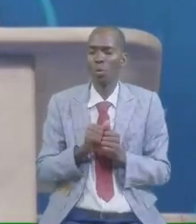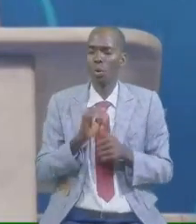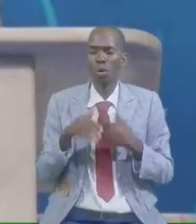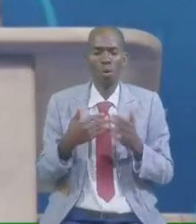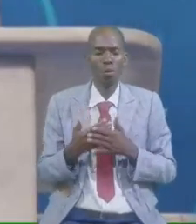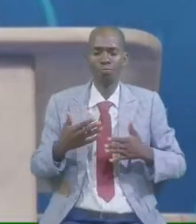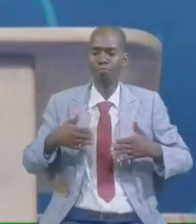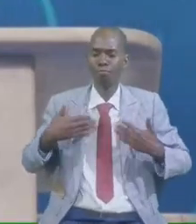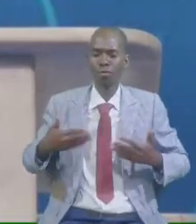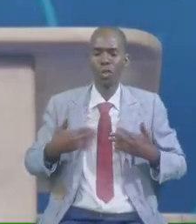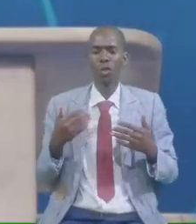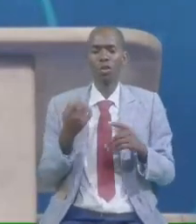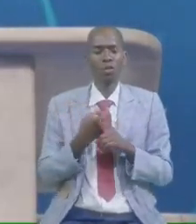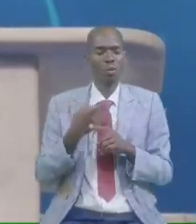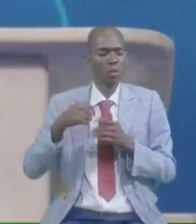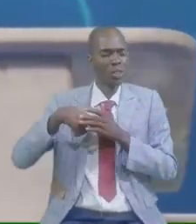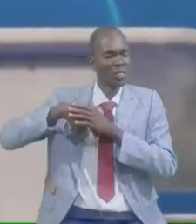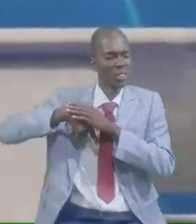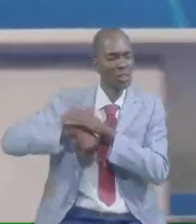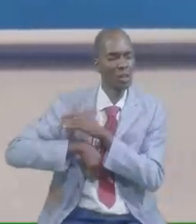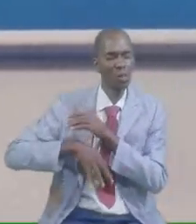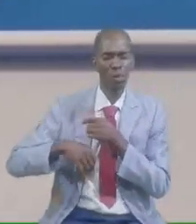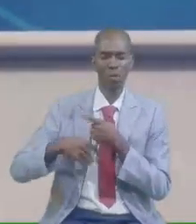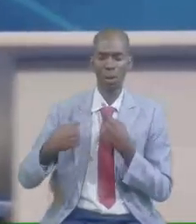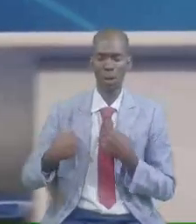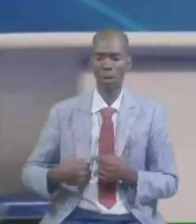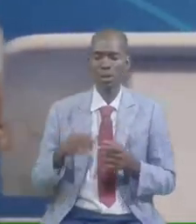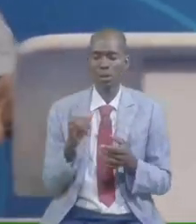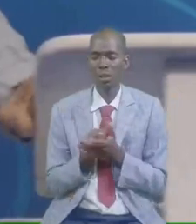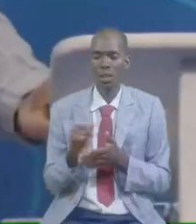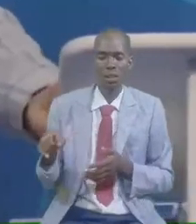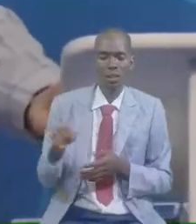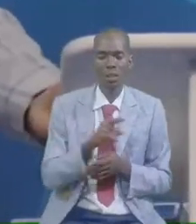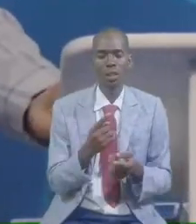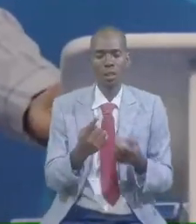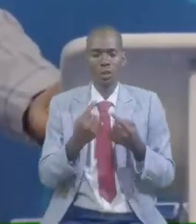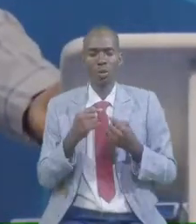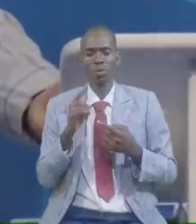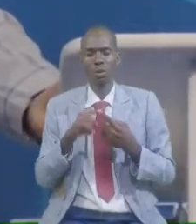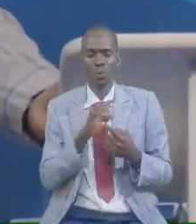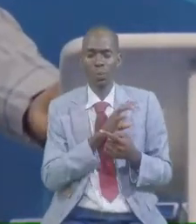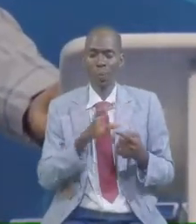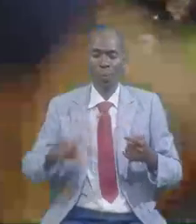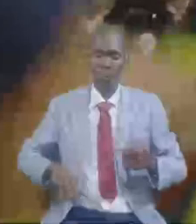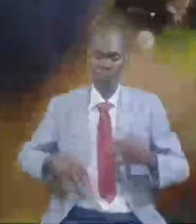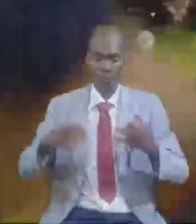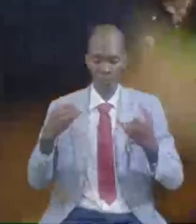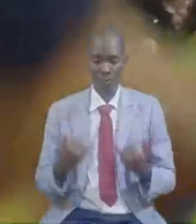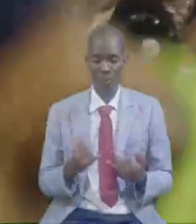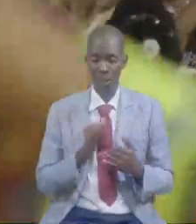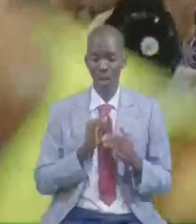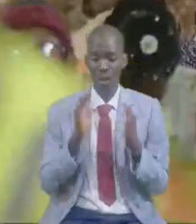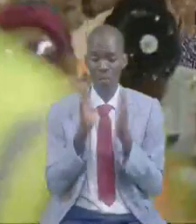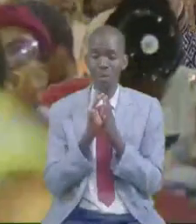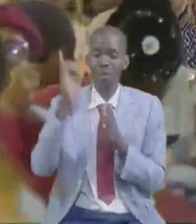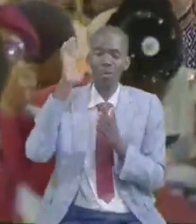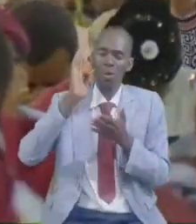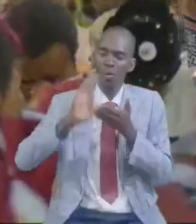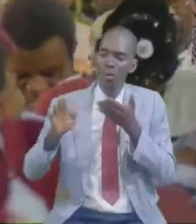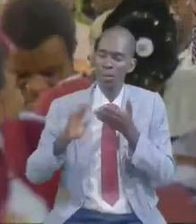du plus profond de leur cœur, de leur pensée, qu'ils viennent à Christ maintenant. Je prie, pardonne-les au nom